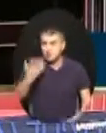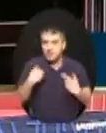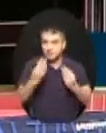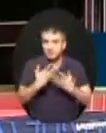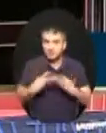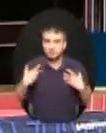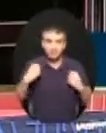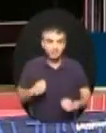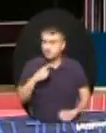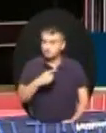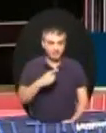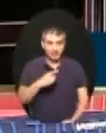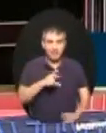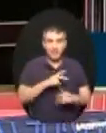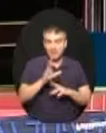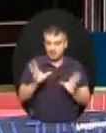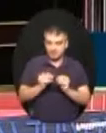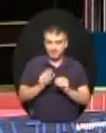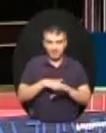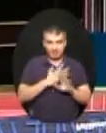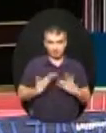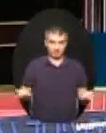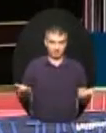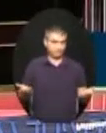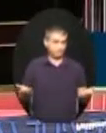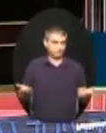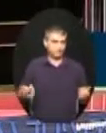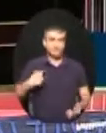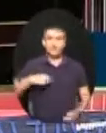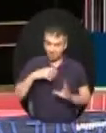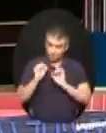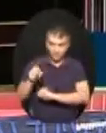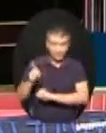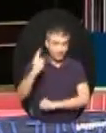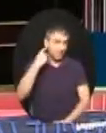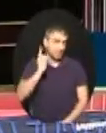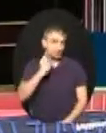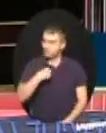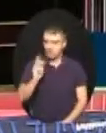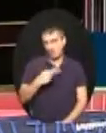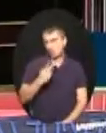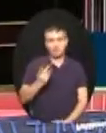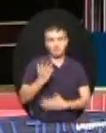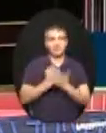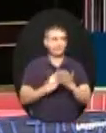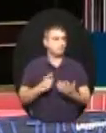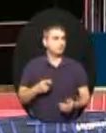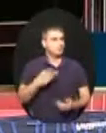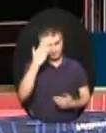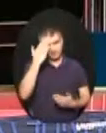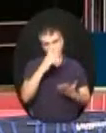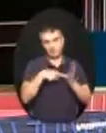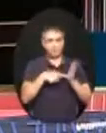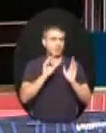לספק רשת ביטחון זה בעצם ללכת עם ולהרגיש בלי. זאת אומרת, אנחנו איתכם, אבל תקשיב, אנחנו לא יכולים חלק מהממסד. אנחנו מכירים את המודל הזה